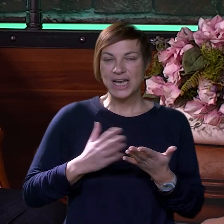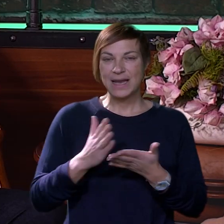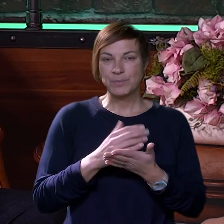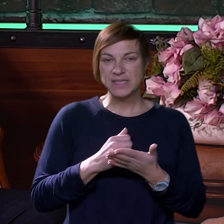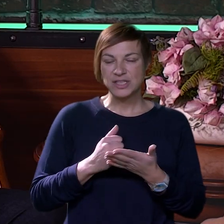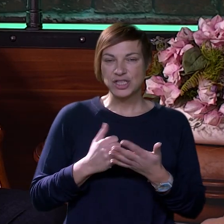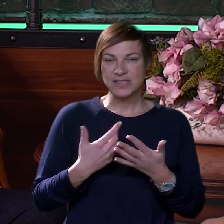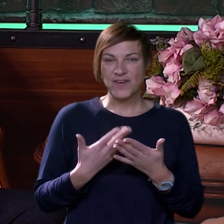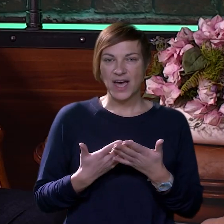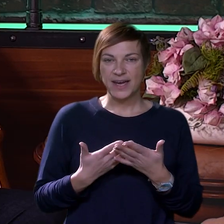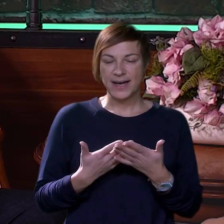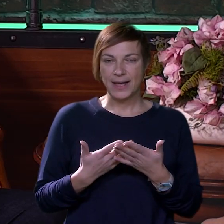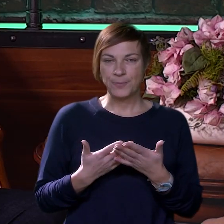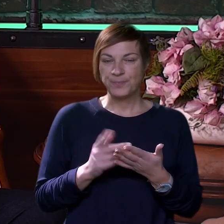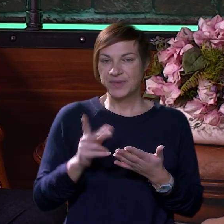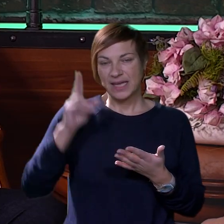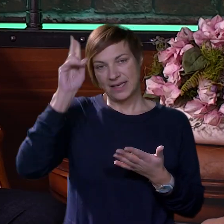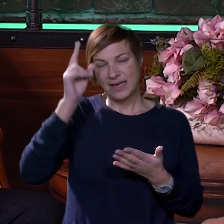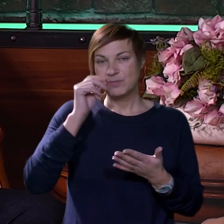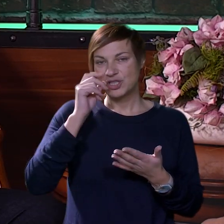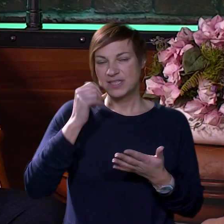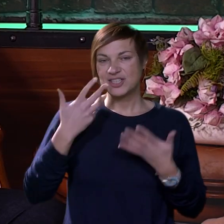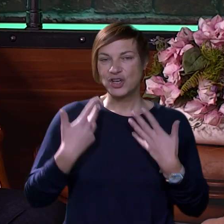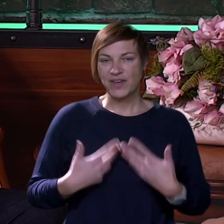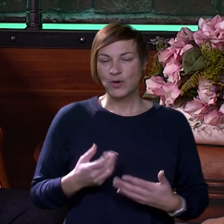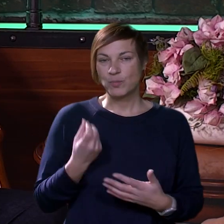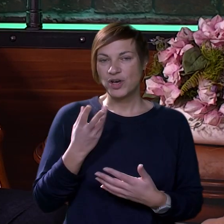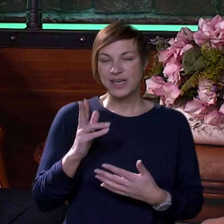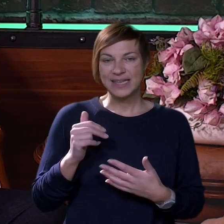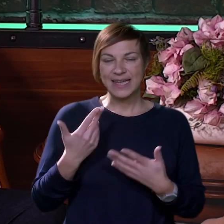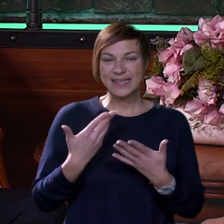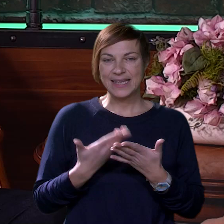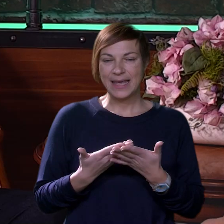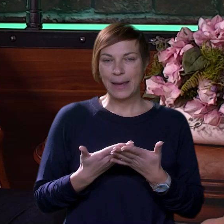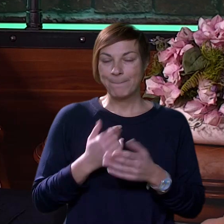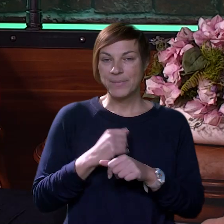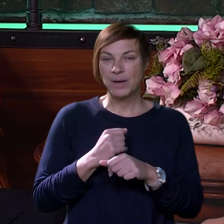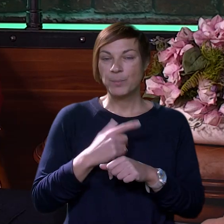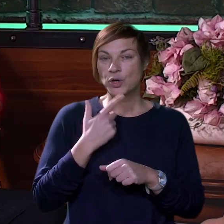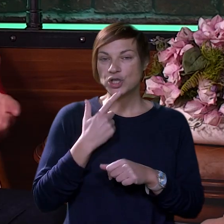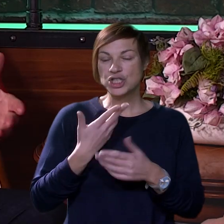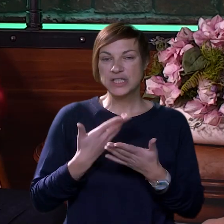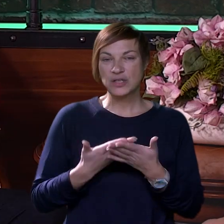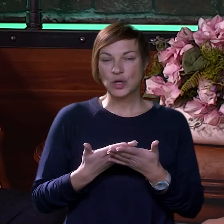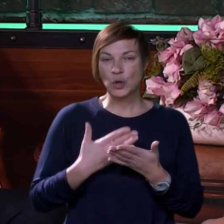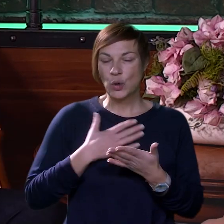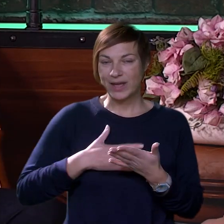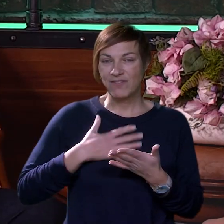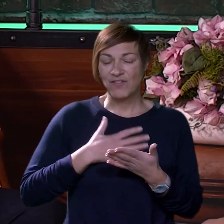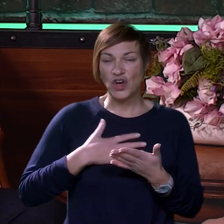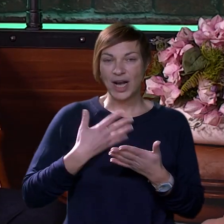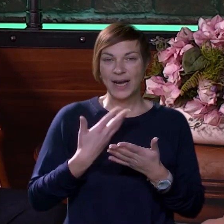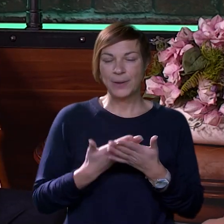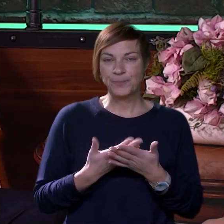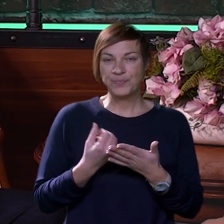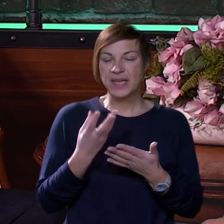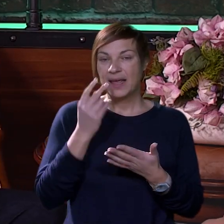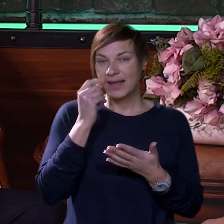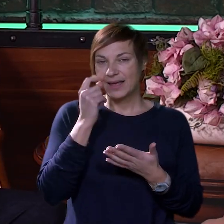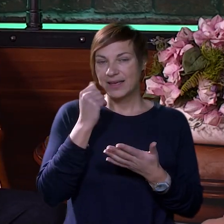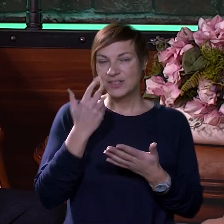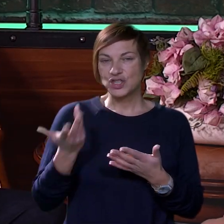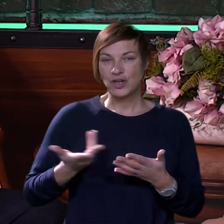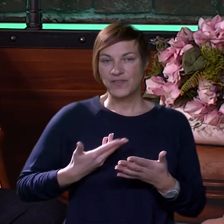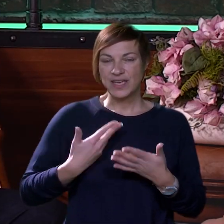želja i ostvarila. Tako da ne može se čovjek umoriti kad ima ovako jedan posao koji voli. Jeli? Kad